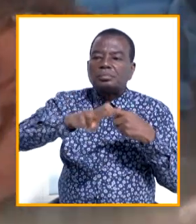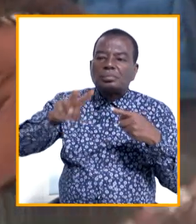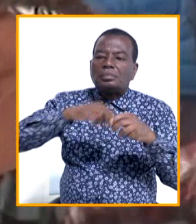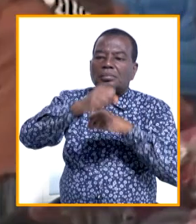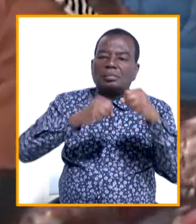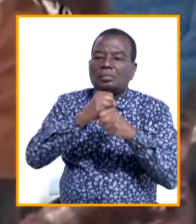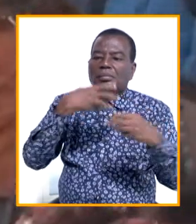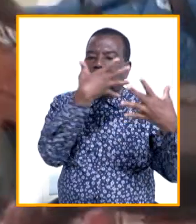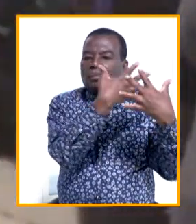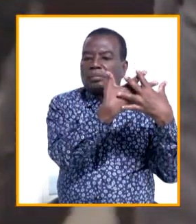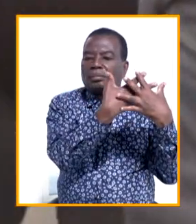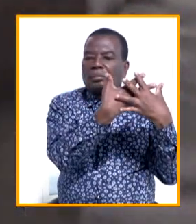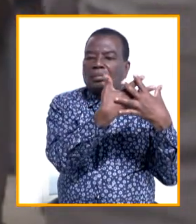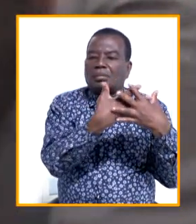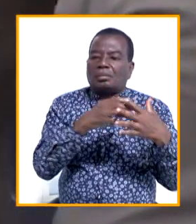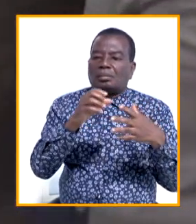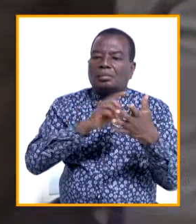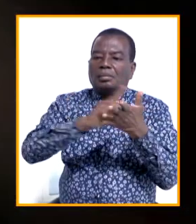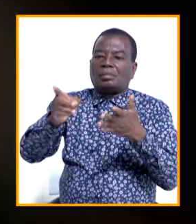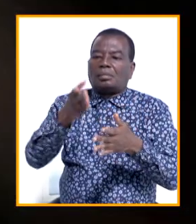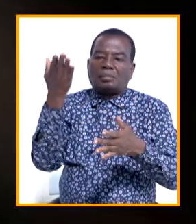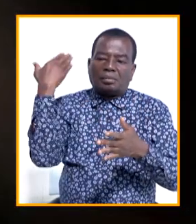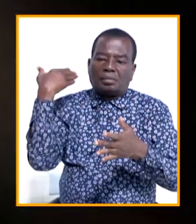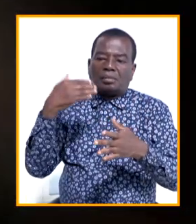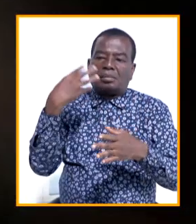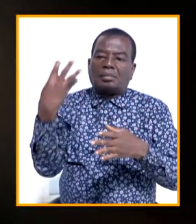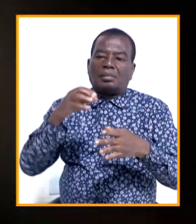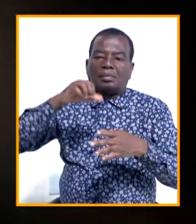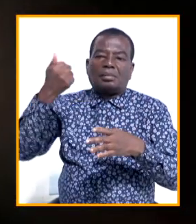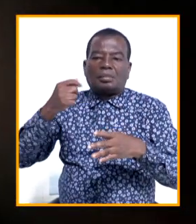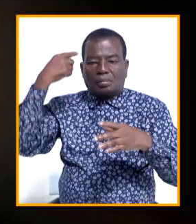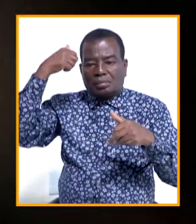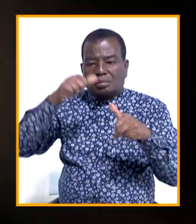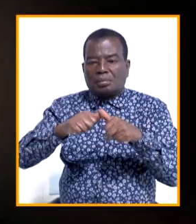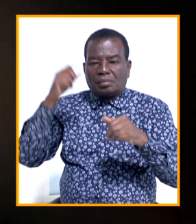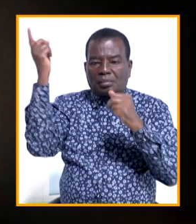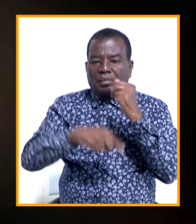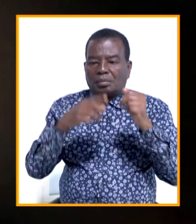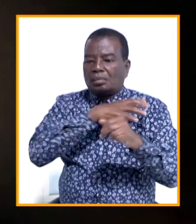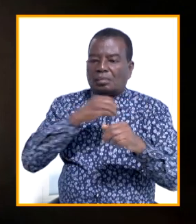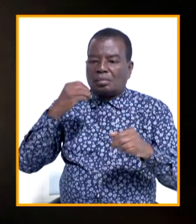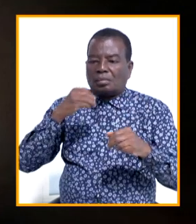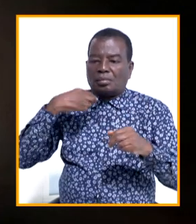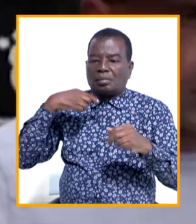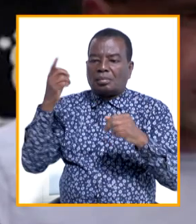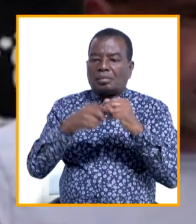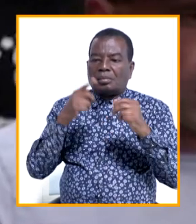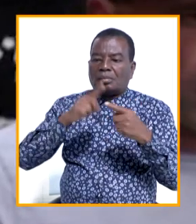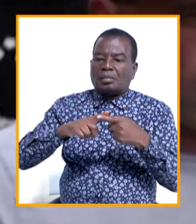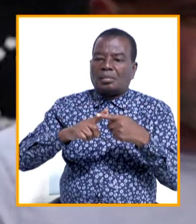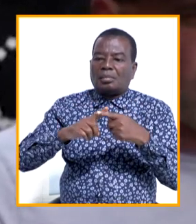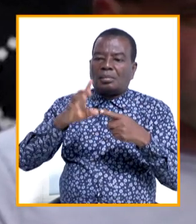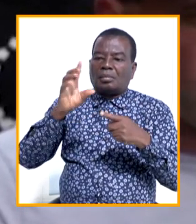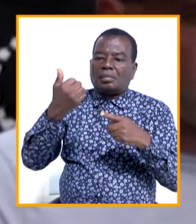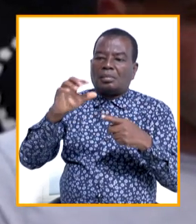l'assut contre le Capitol la semaine dernière les quatre autres reconnus coupables en mai ont été condamnés à des peines de 10 à 18 ans de